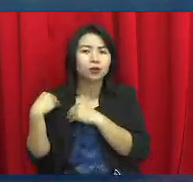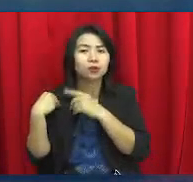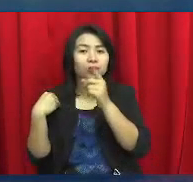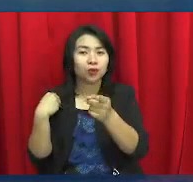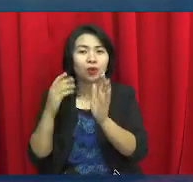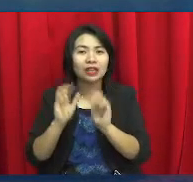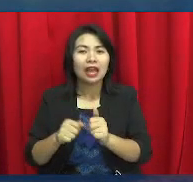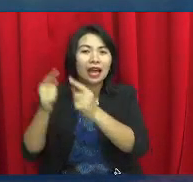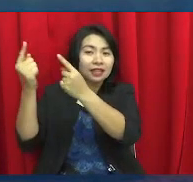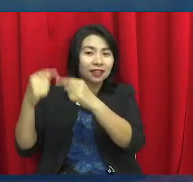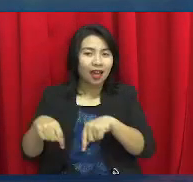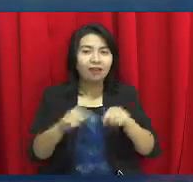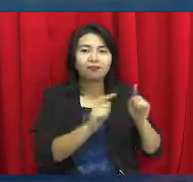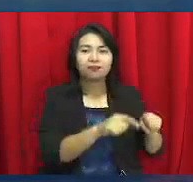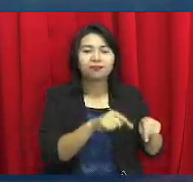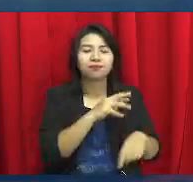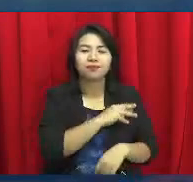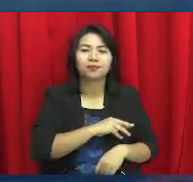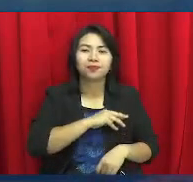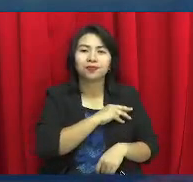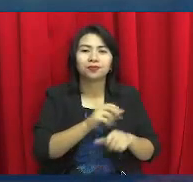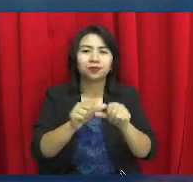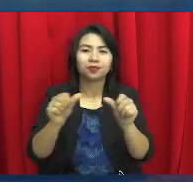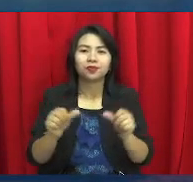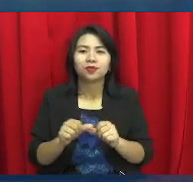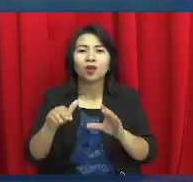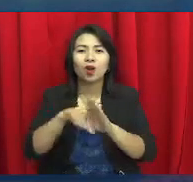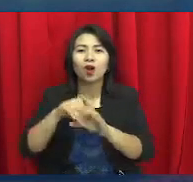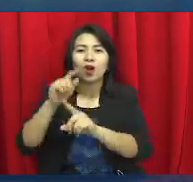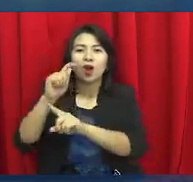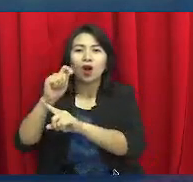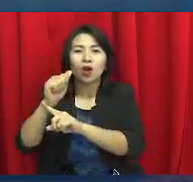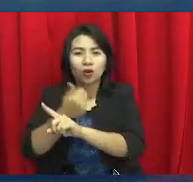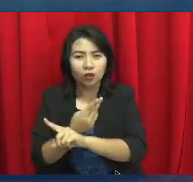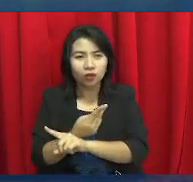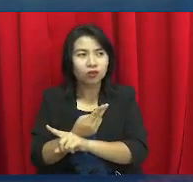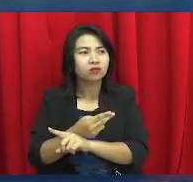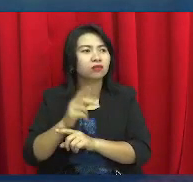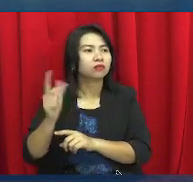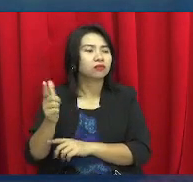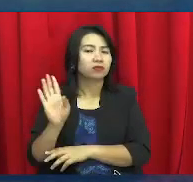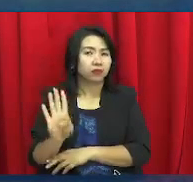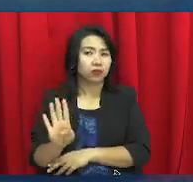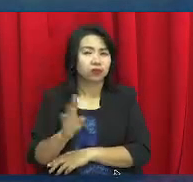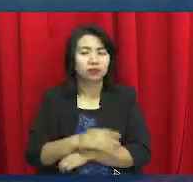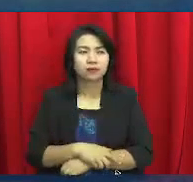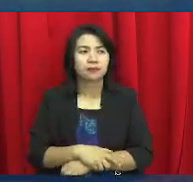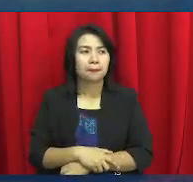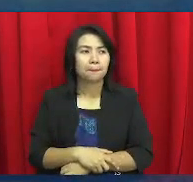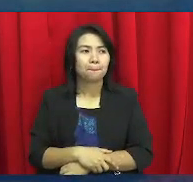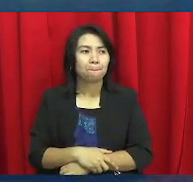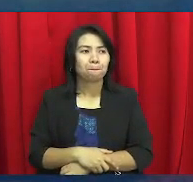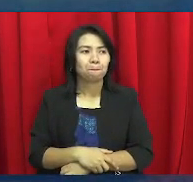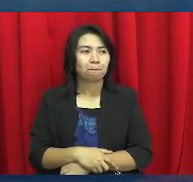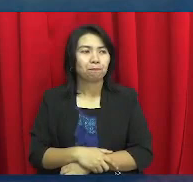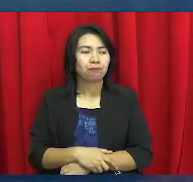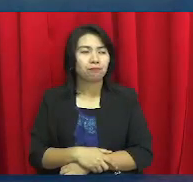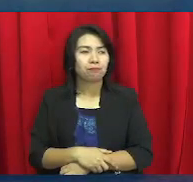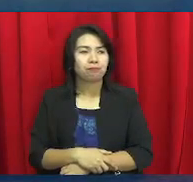sa Mission Field no, sa August 3 and 4. No, so para at least no, kayo naman po ang